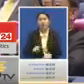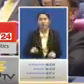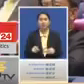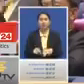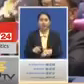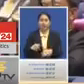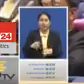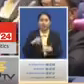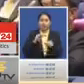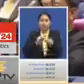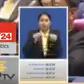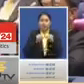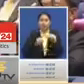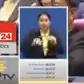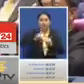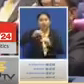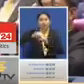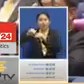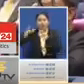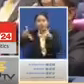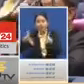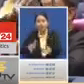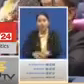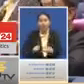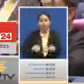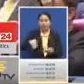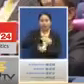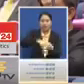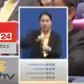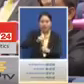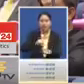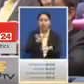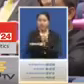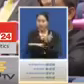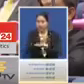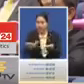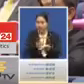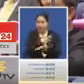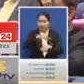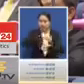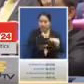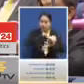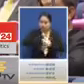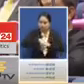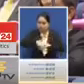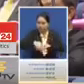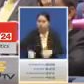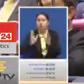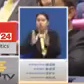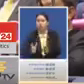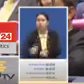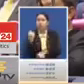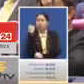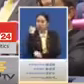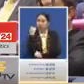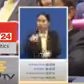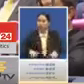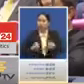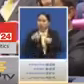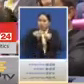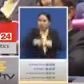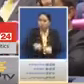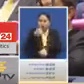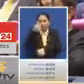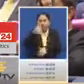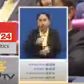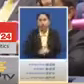วแต่เอาสิ่งมันที่มีที่อยู่ในประเทศในระบบเศรษฐกิจมาแบ่งสรรปันกันอยู่ได้ครับคนจนก็อยู่ได้ครับไม่ต้องขยายตัวเลย